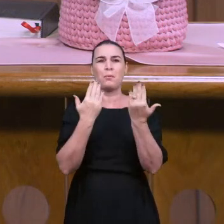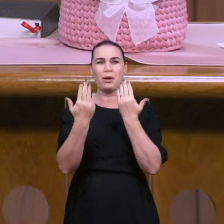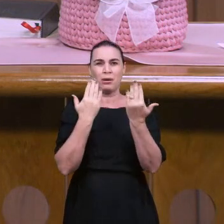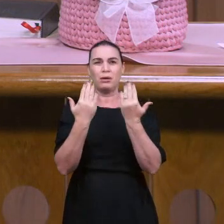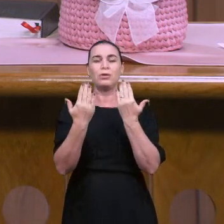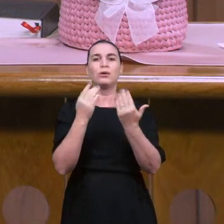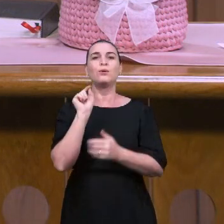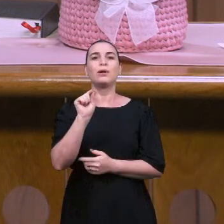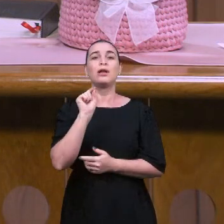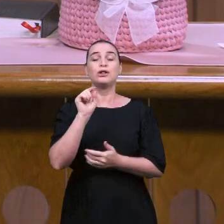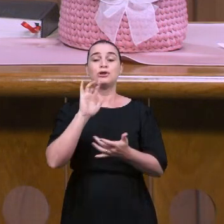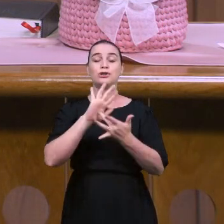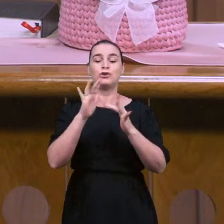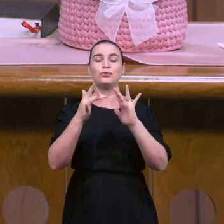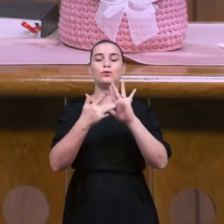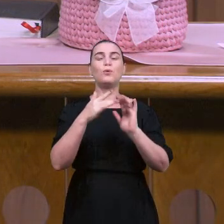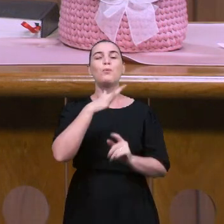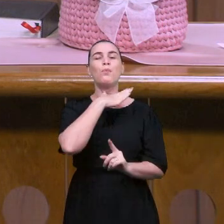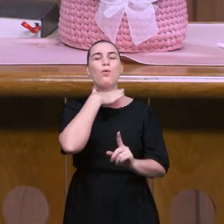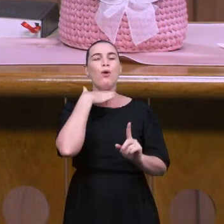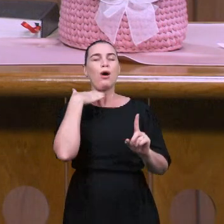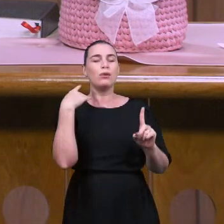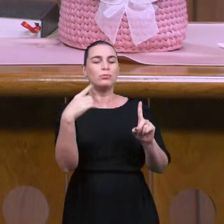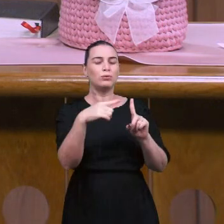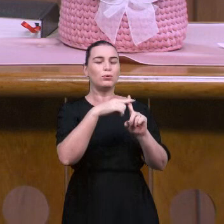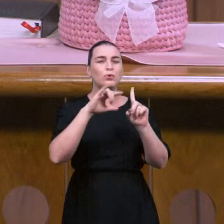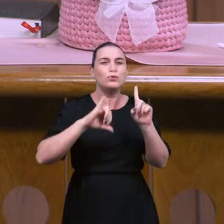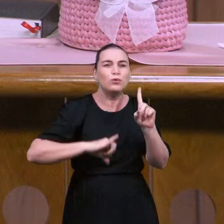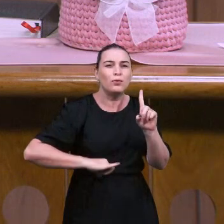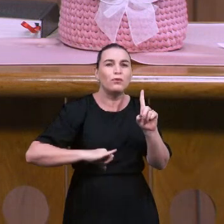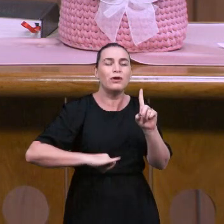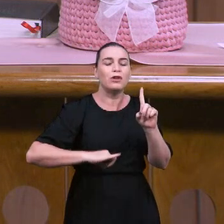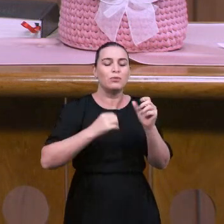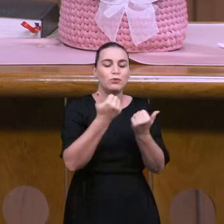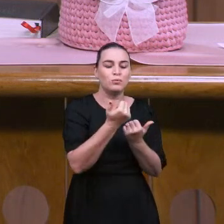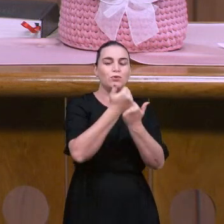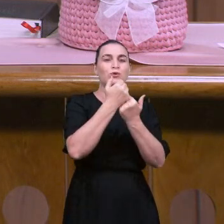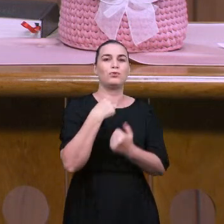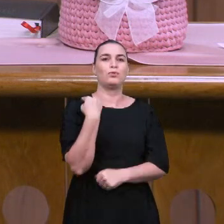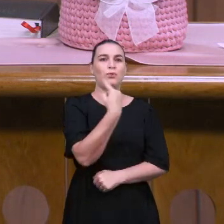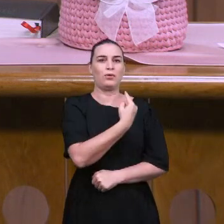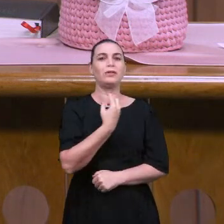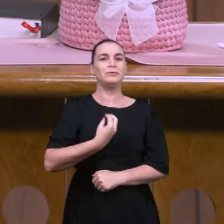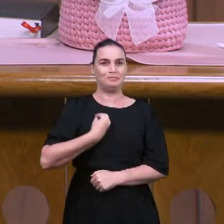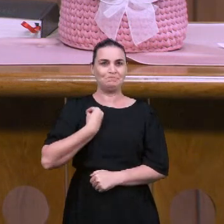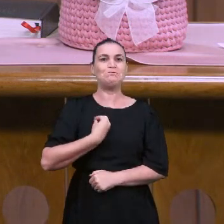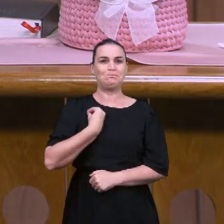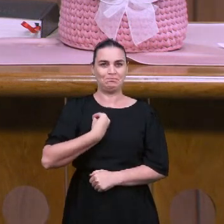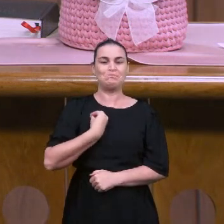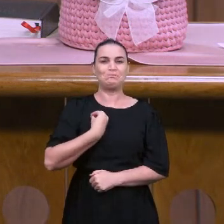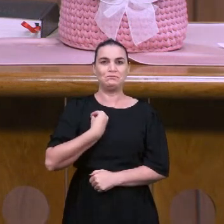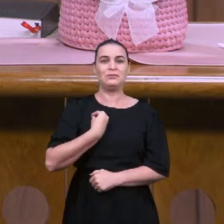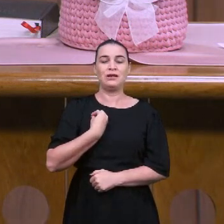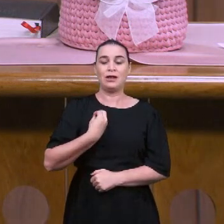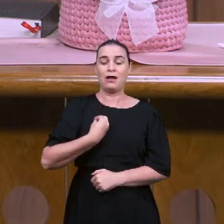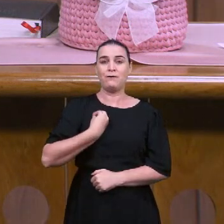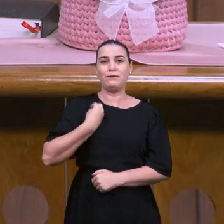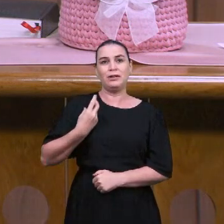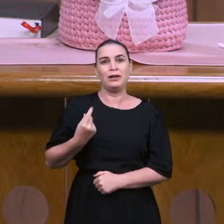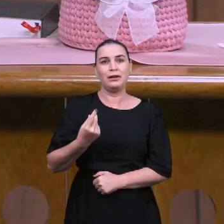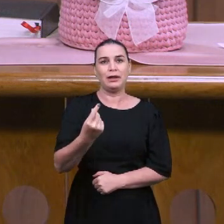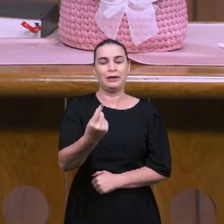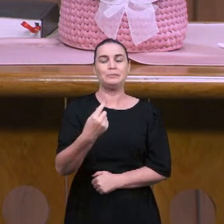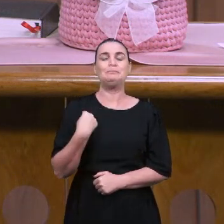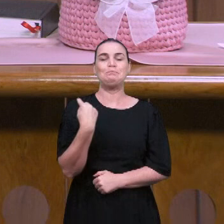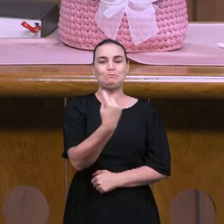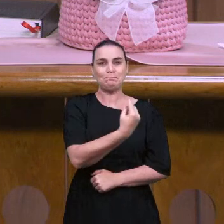frères et sœurs de Rio Grande do Sul et les frères qui nous visitent ont compris, apporter quelques informations. Il y a